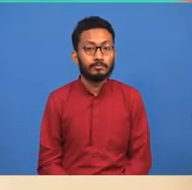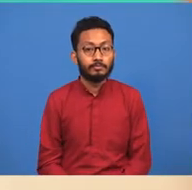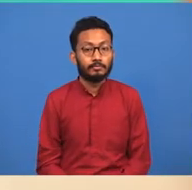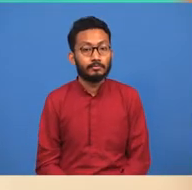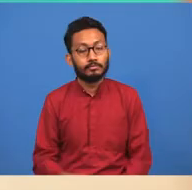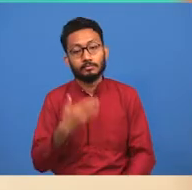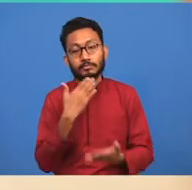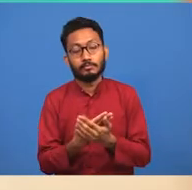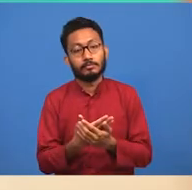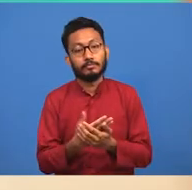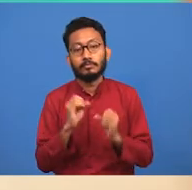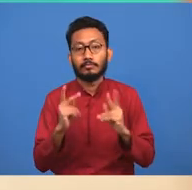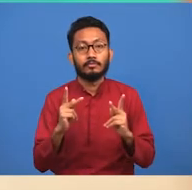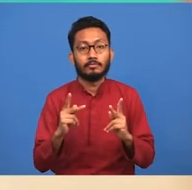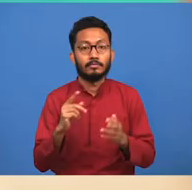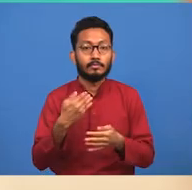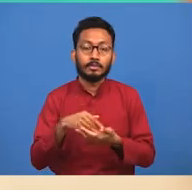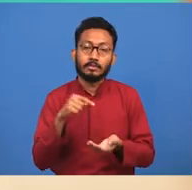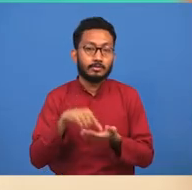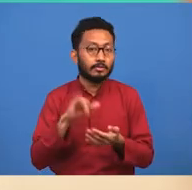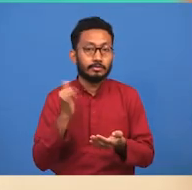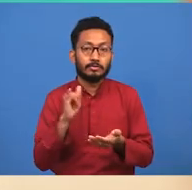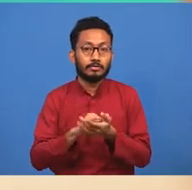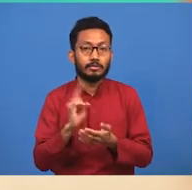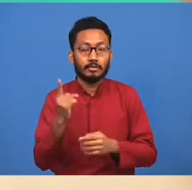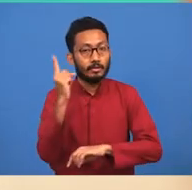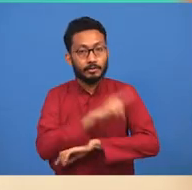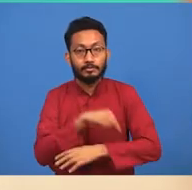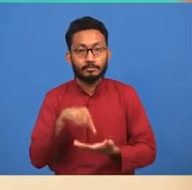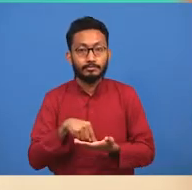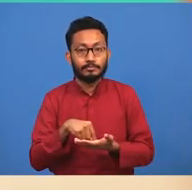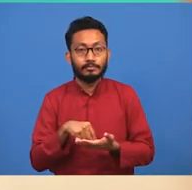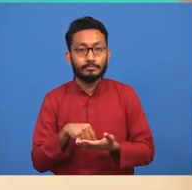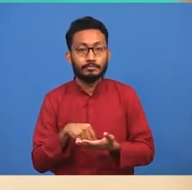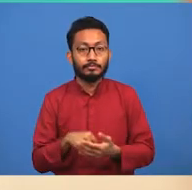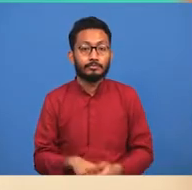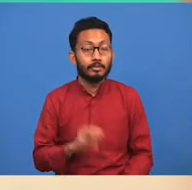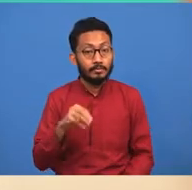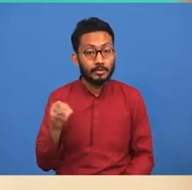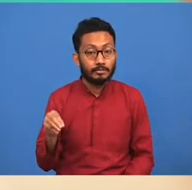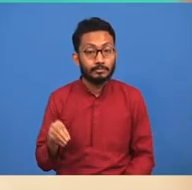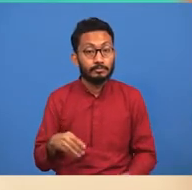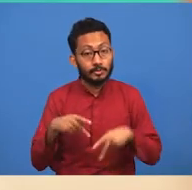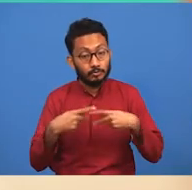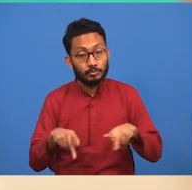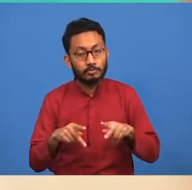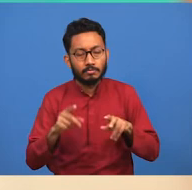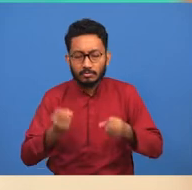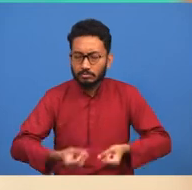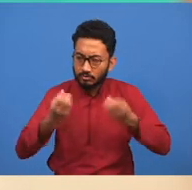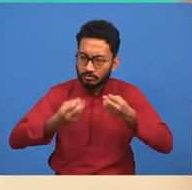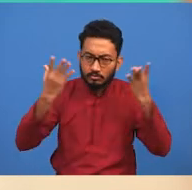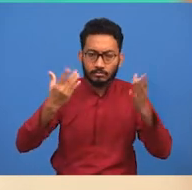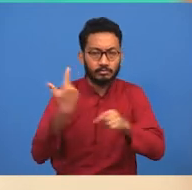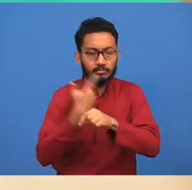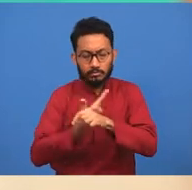Baiklah, sampai sini saja pembelajaran kita hari ini. Murid-murid perlu perbanyakkan